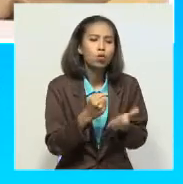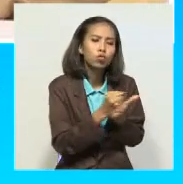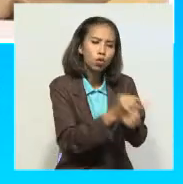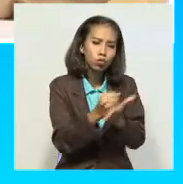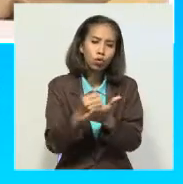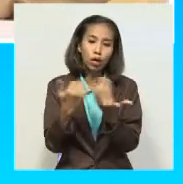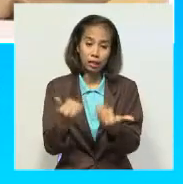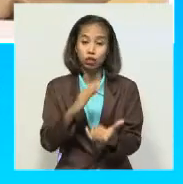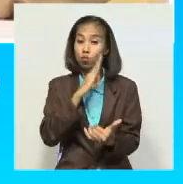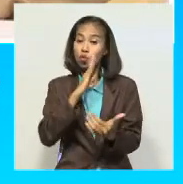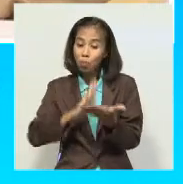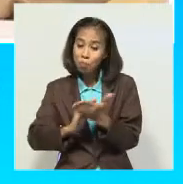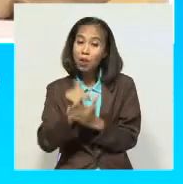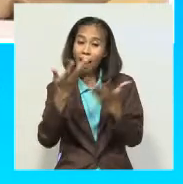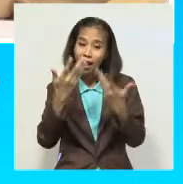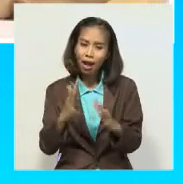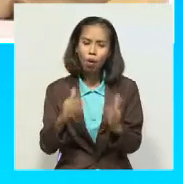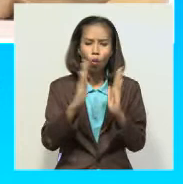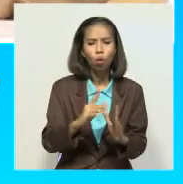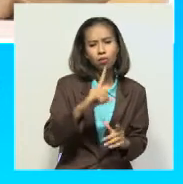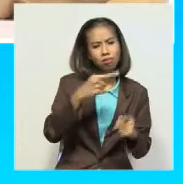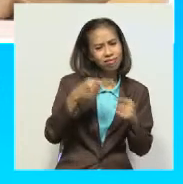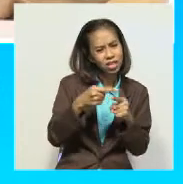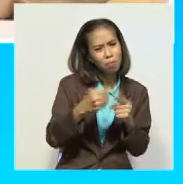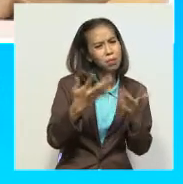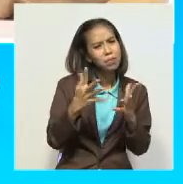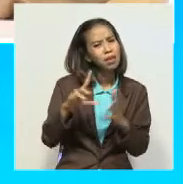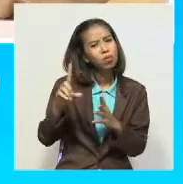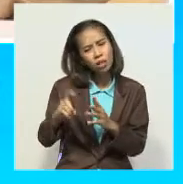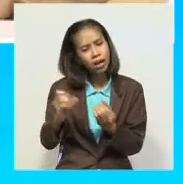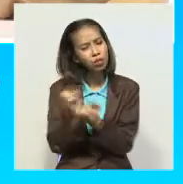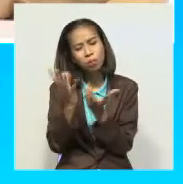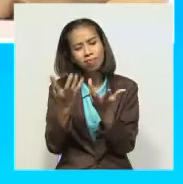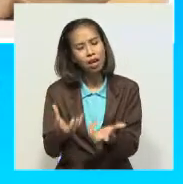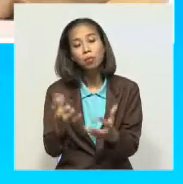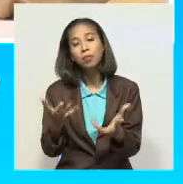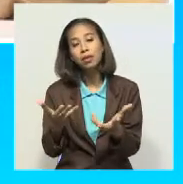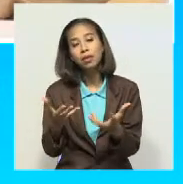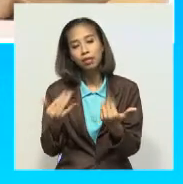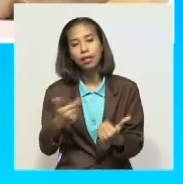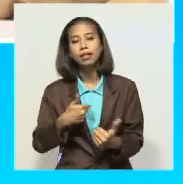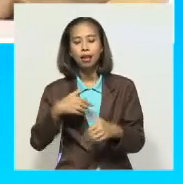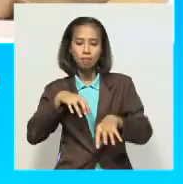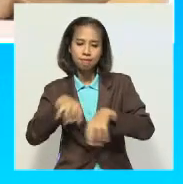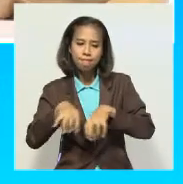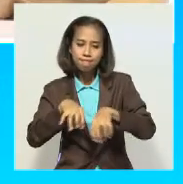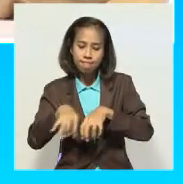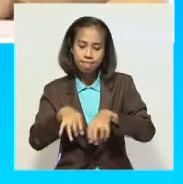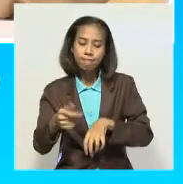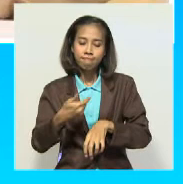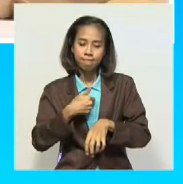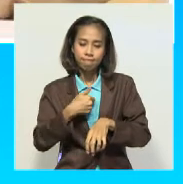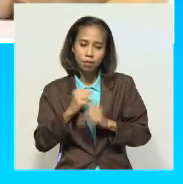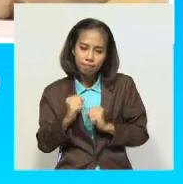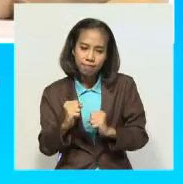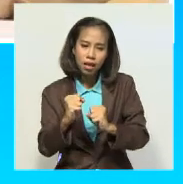รงนี้ไปอย่างไม่มีผู้บาดเจ็บผู้เสียหายหรือมีอะไรที่มันวิกฤตได้มากกว่านี้นะคะผู้ว่าก็พยายามบริหารน้ําให้